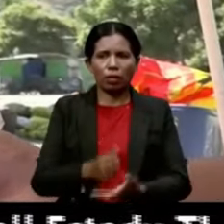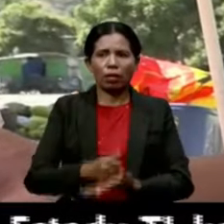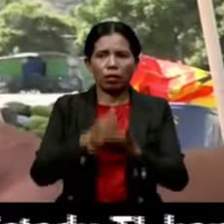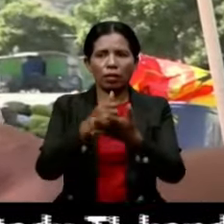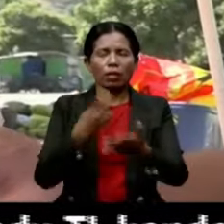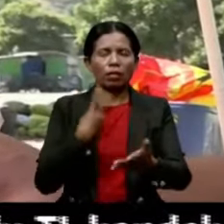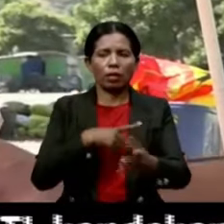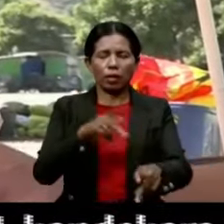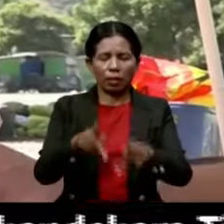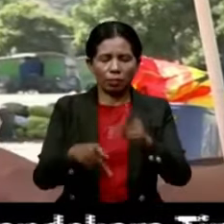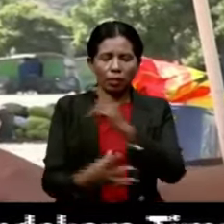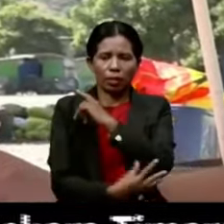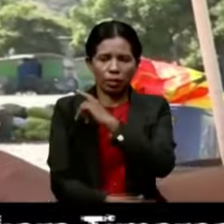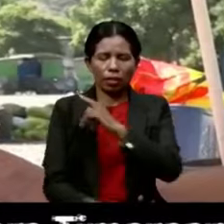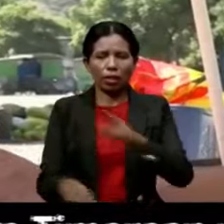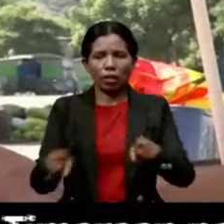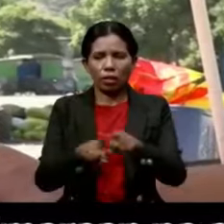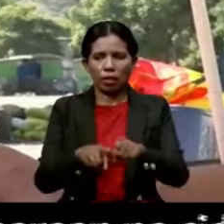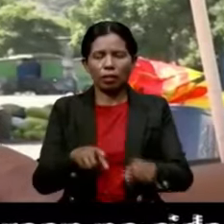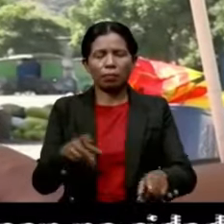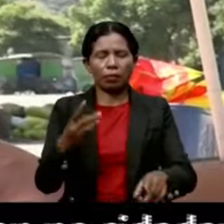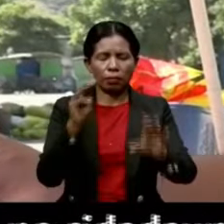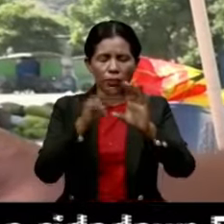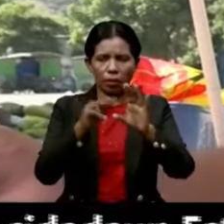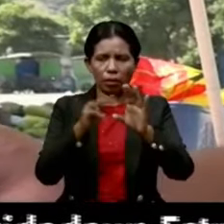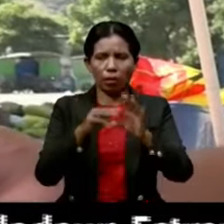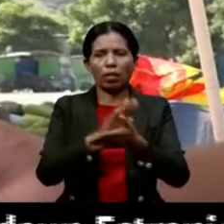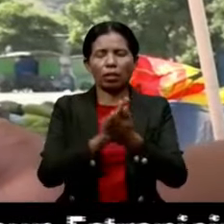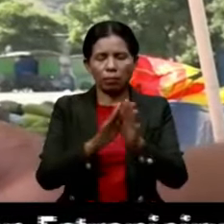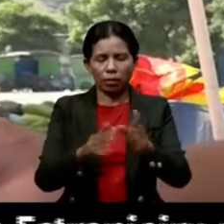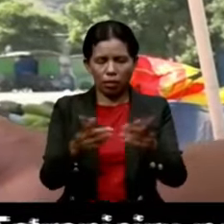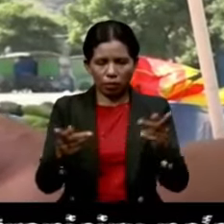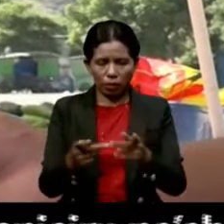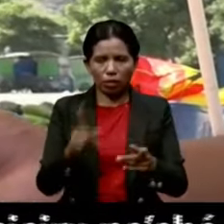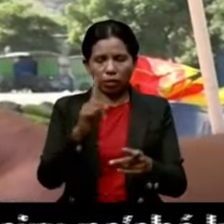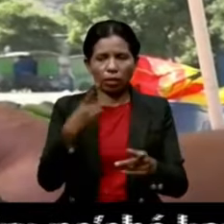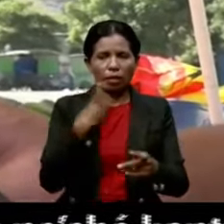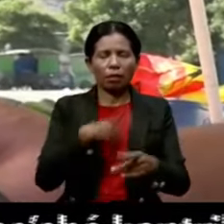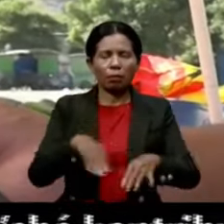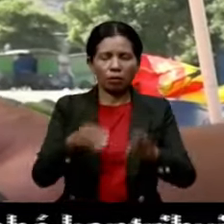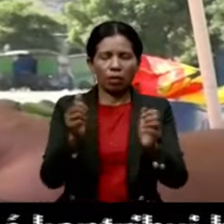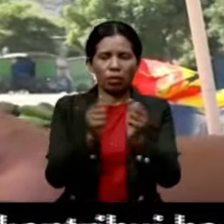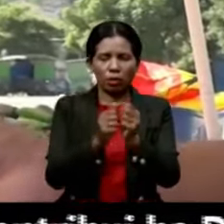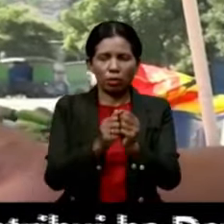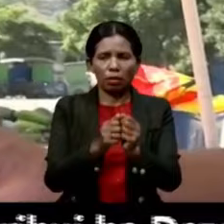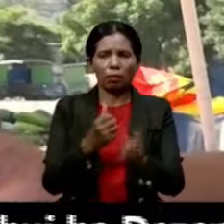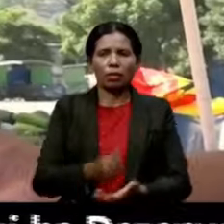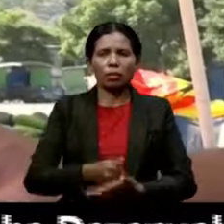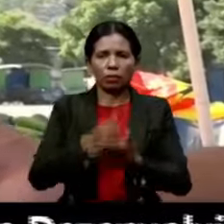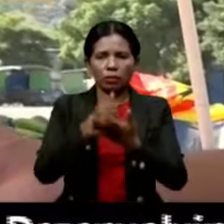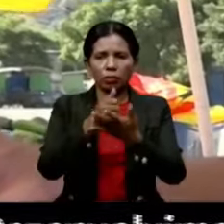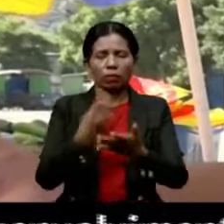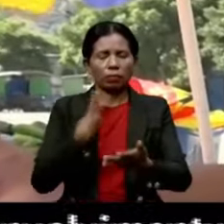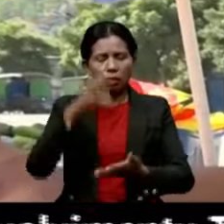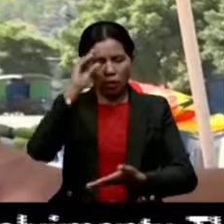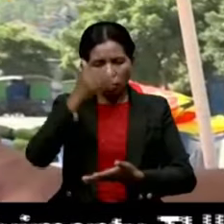bofu kia kanesane lilu mos pa markado ne hakmate kia fatin ida bar ami mos fan ho hakmate ami huri tama tamba ami